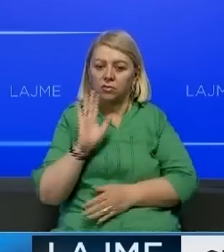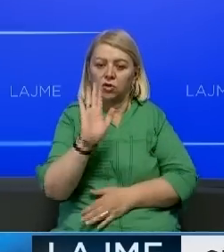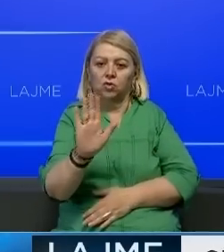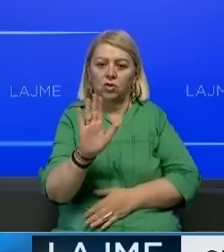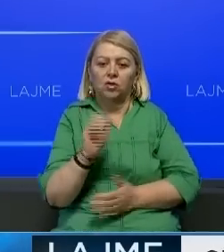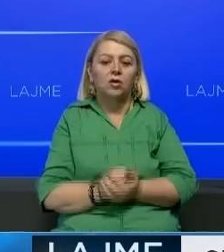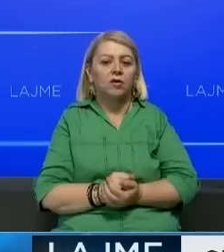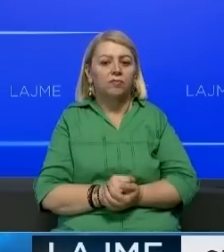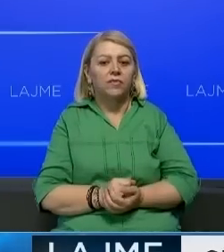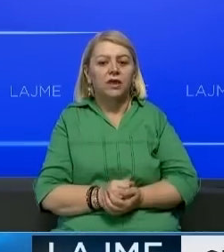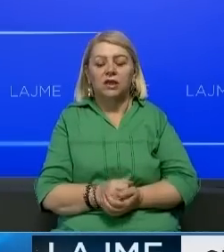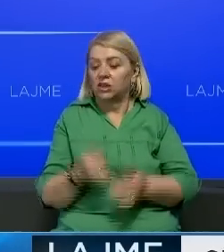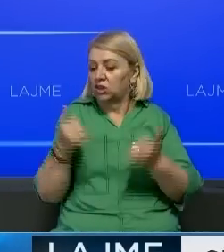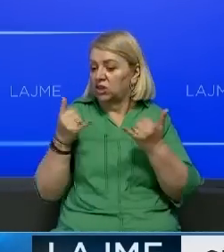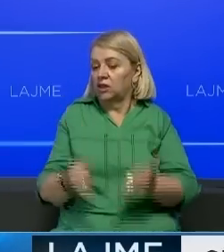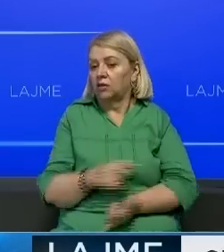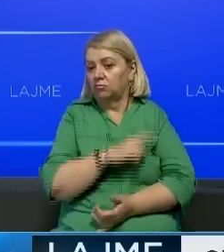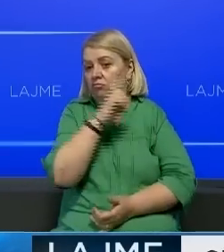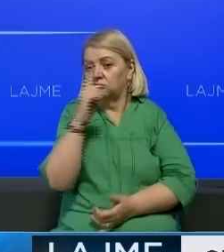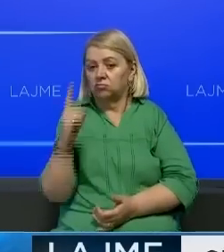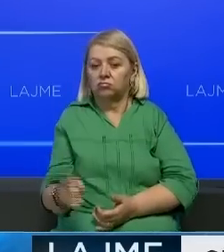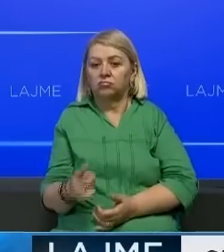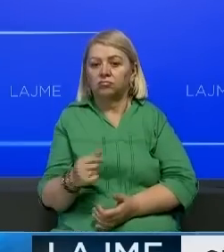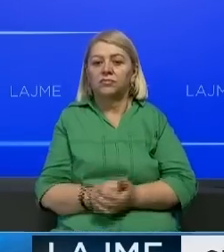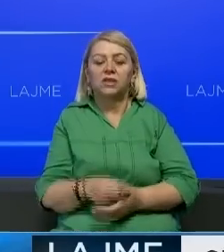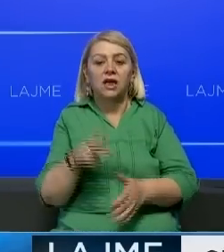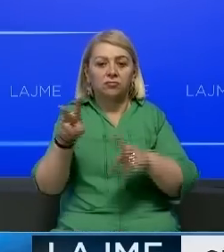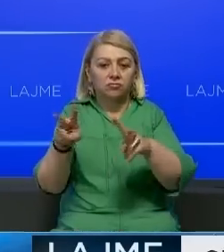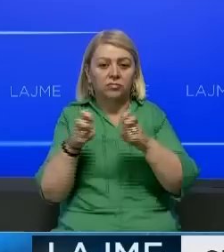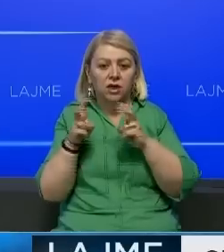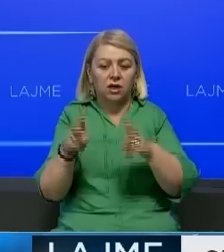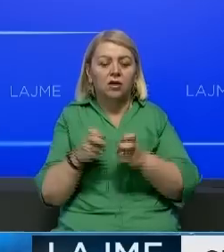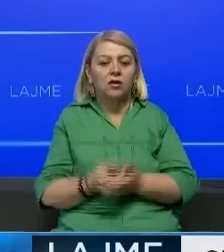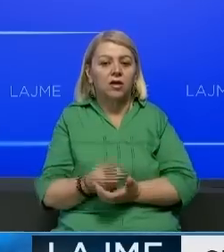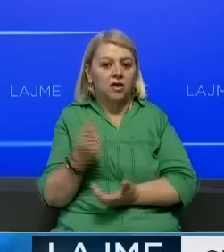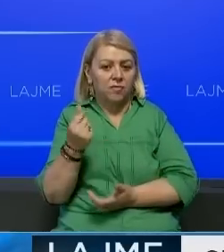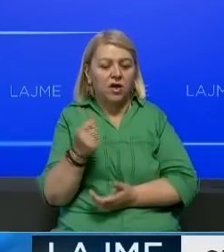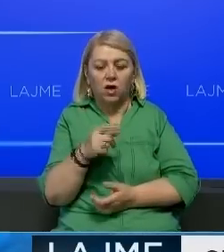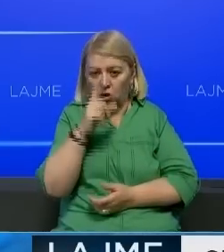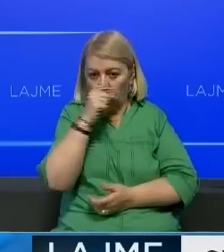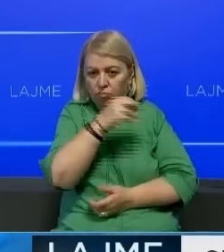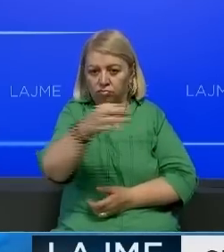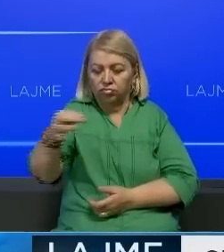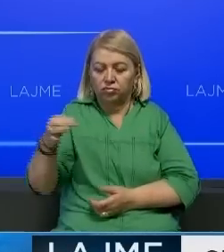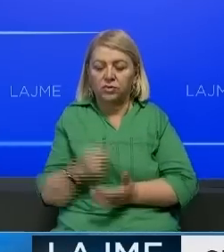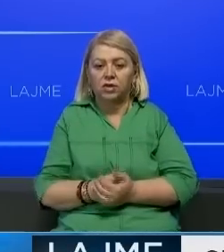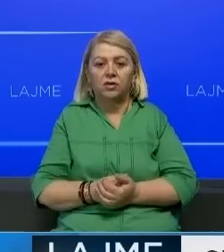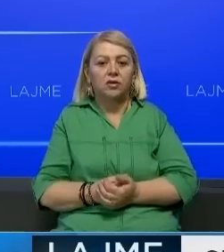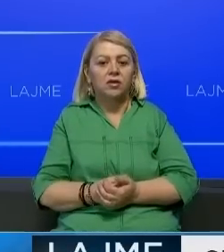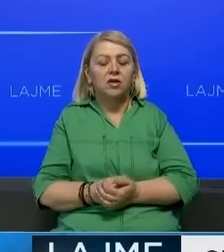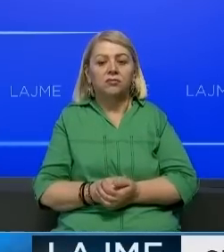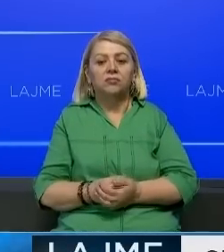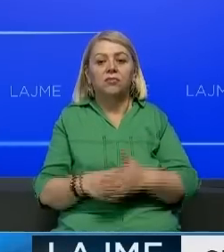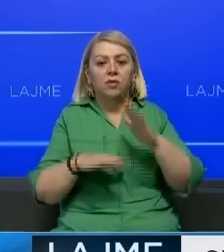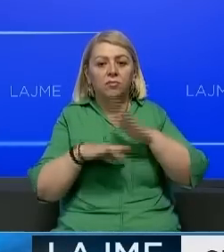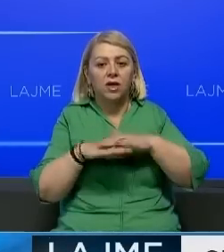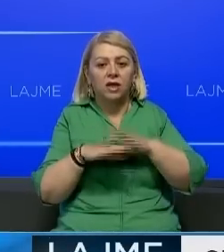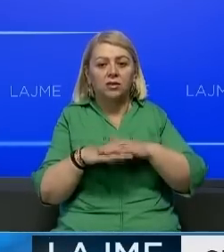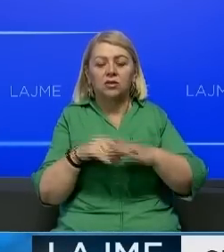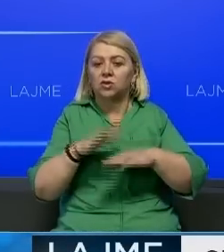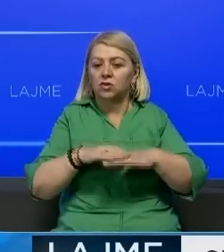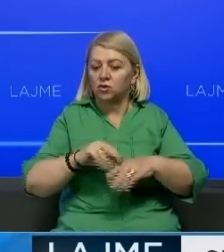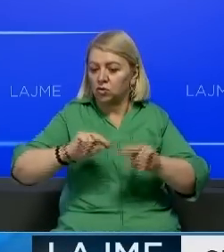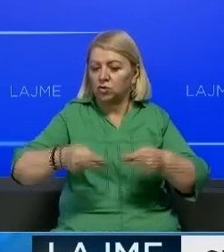në formën e deritashme duke u amar mjetet financiare komunave, kur palë nënshkrye se janë institucione